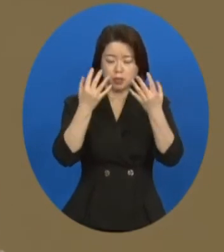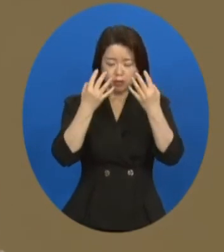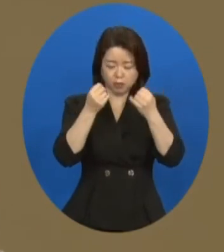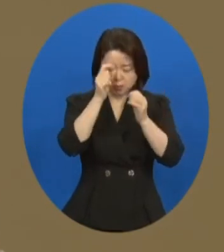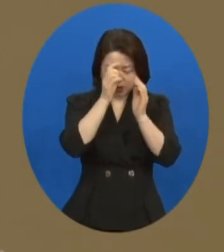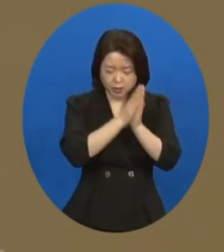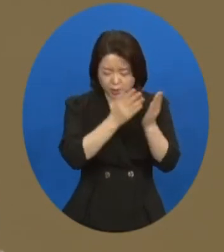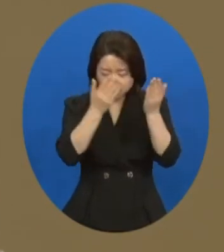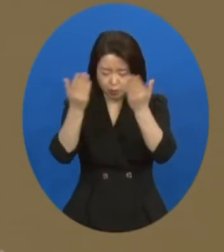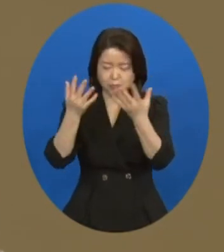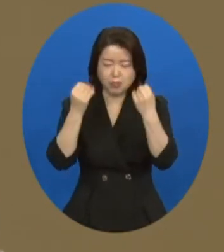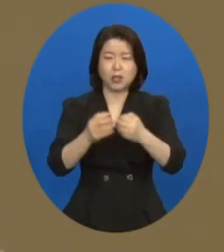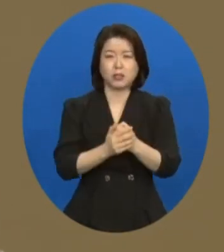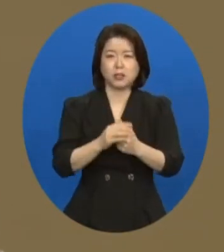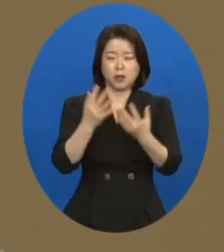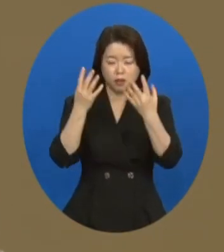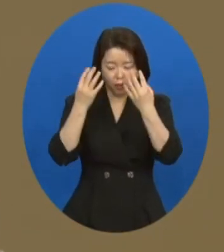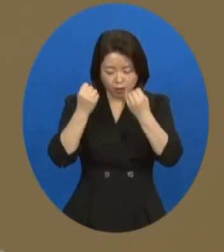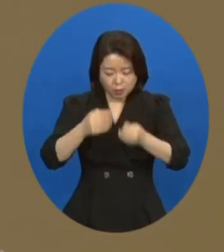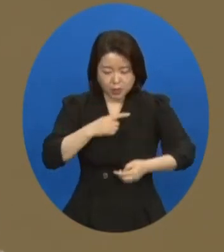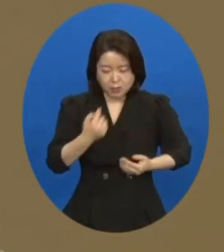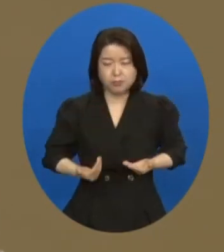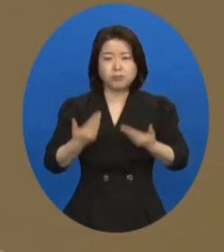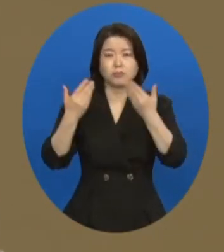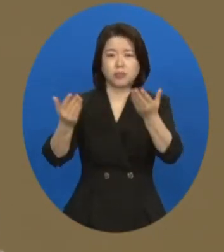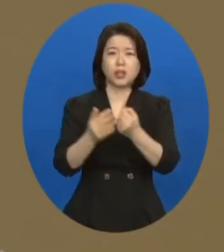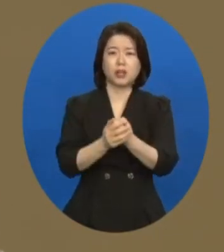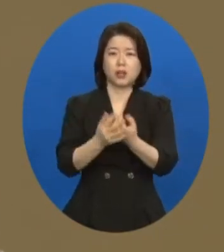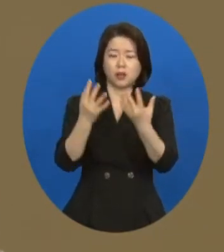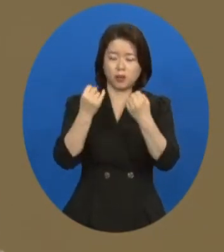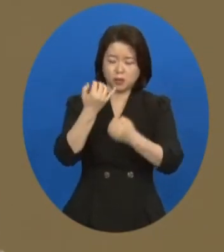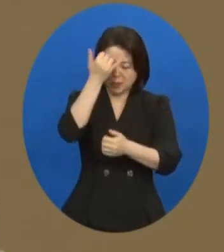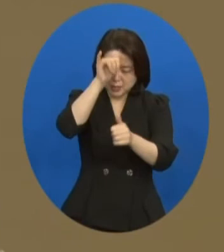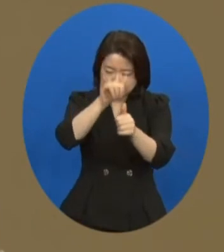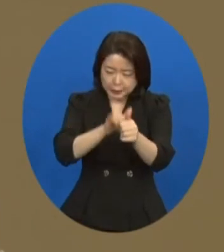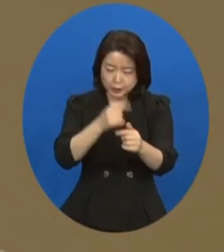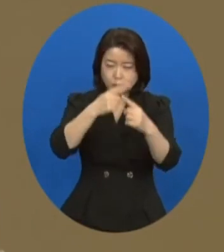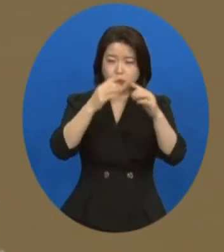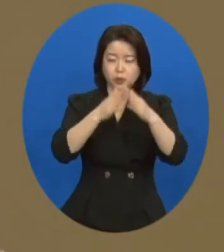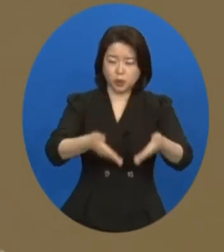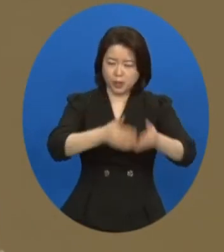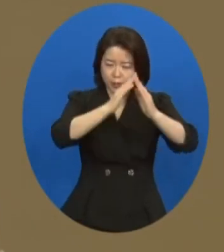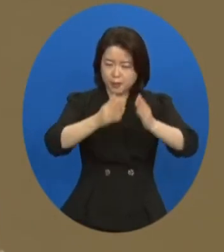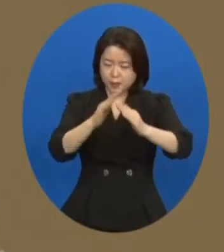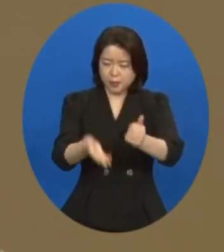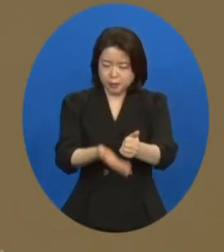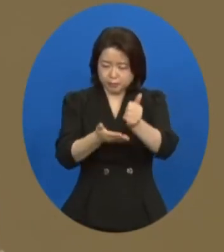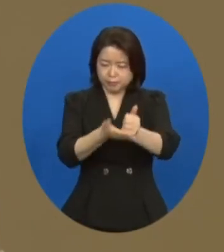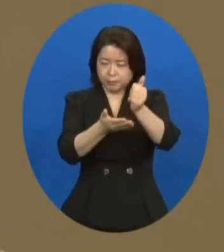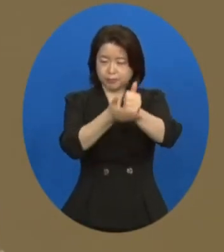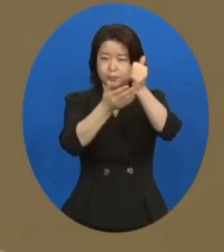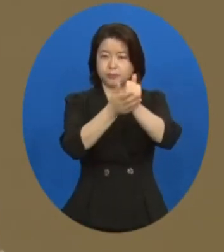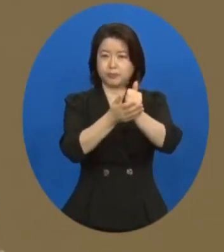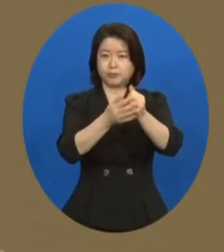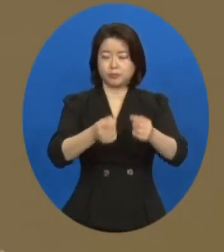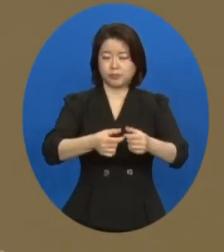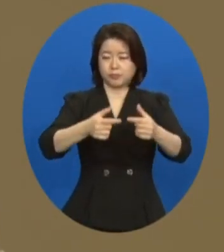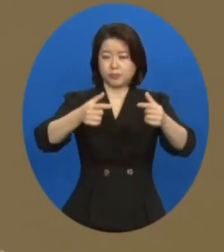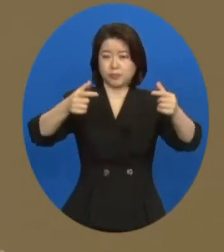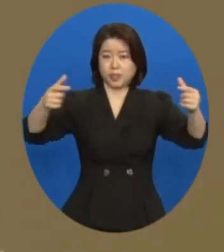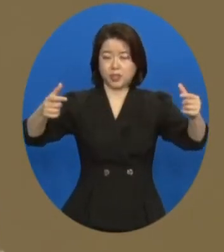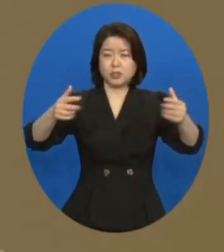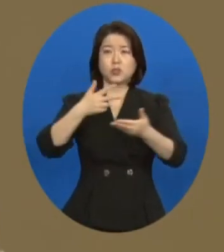얼마나 헌 지냈으며 올리거나 충성스럽게 교회를 세웠는지 는 주님도 아실거예요